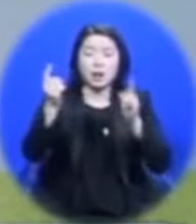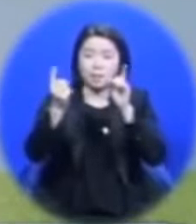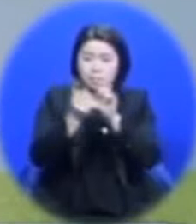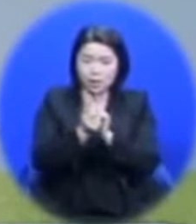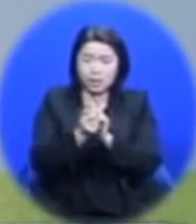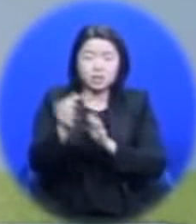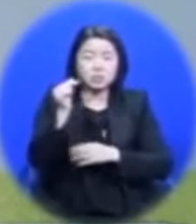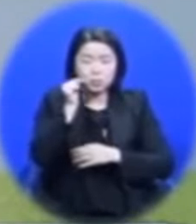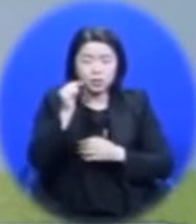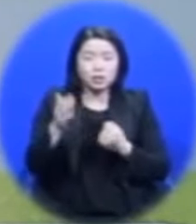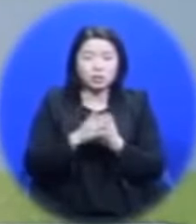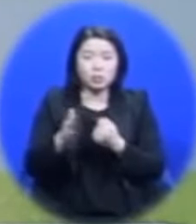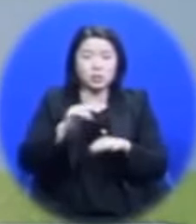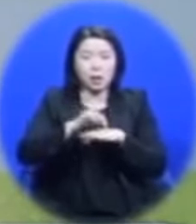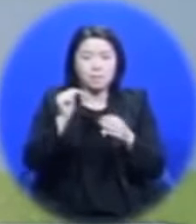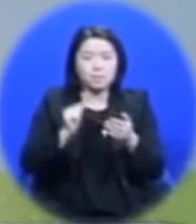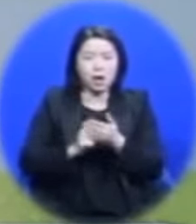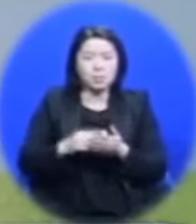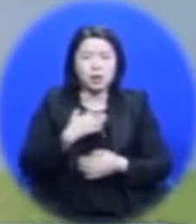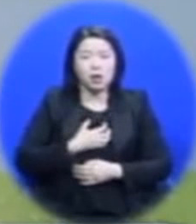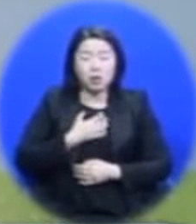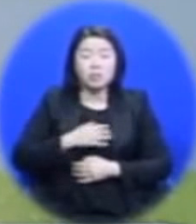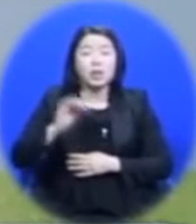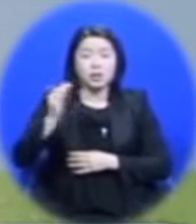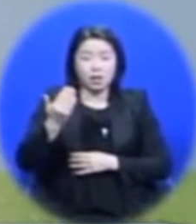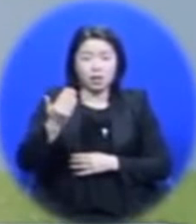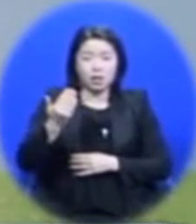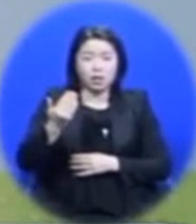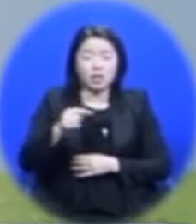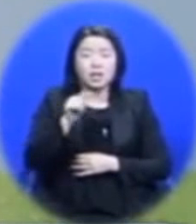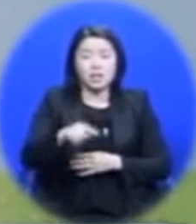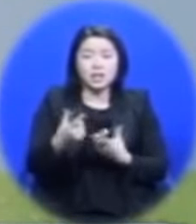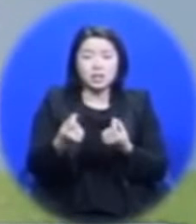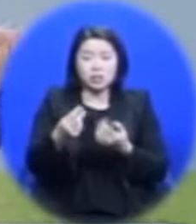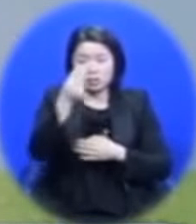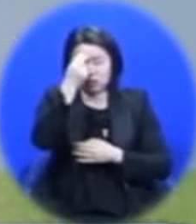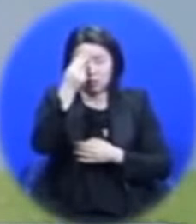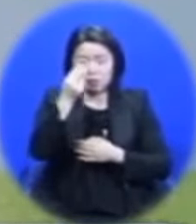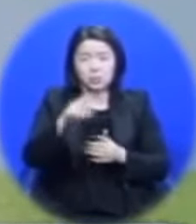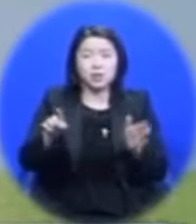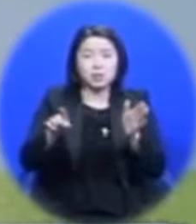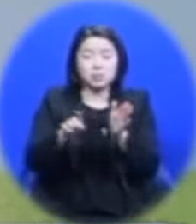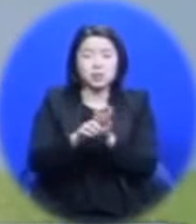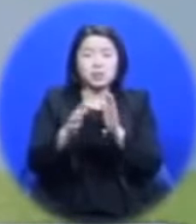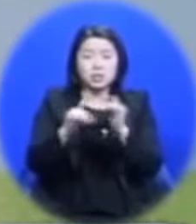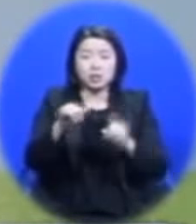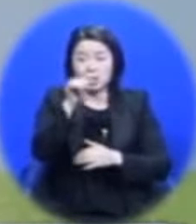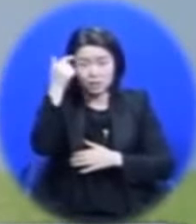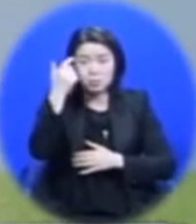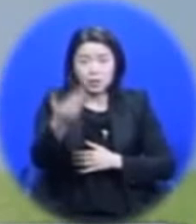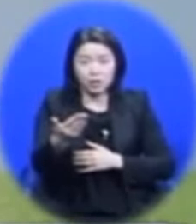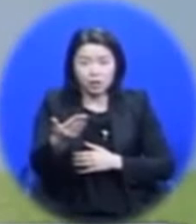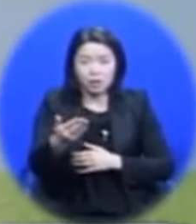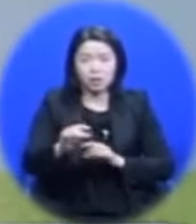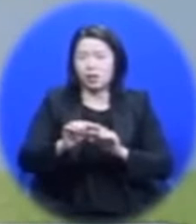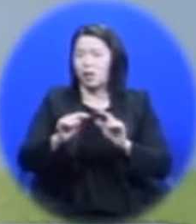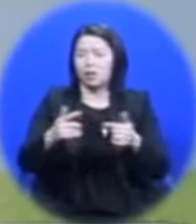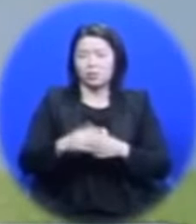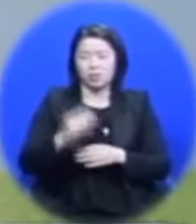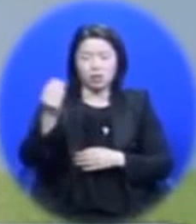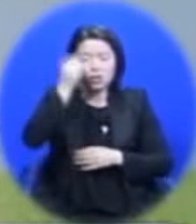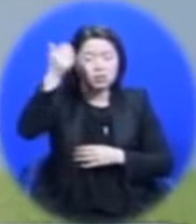것 때문에 자꾸 마음이 이렇게 염려가 되는 것, 이런 근심이 불신자에게 있습니까?